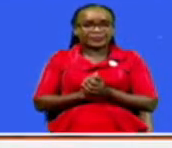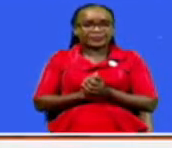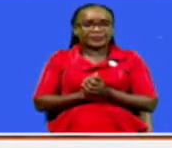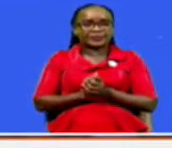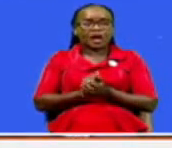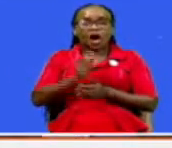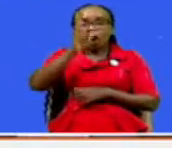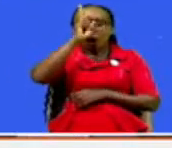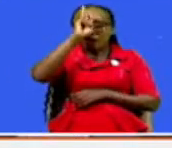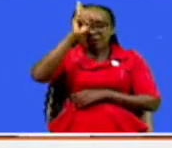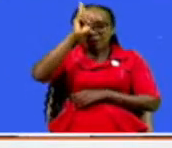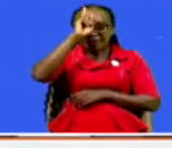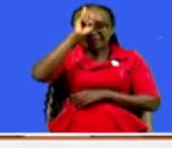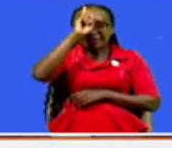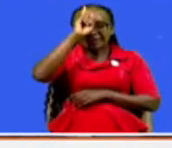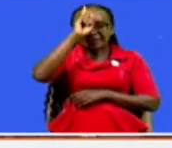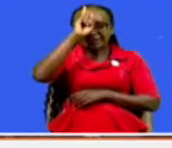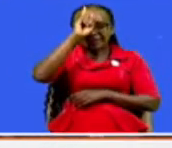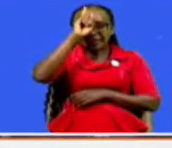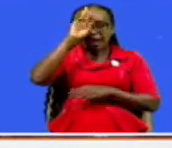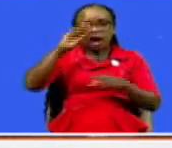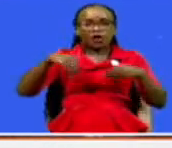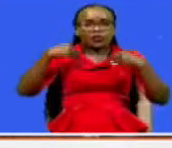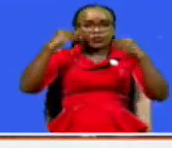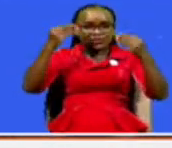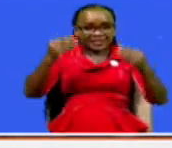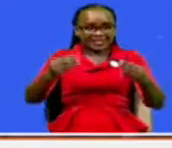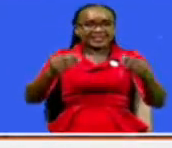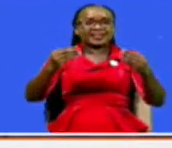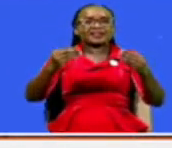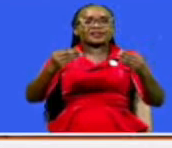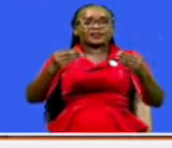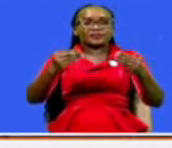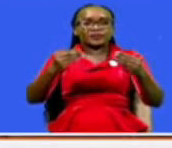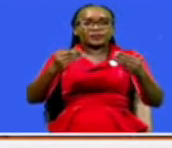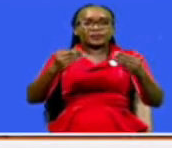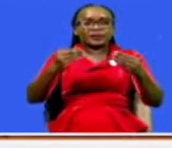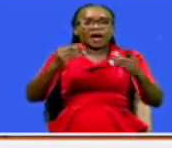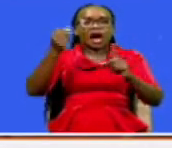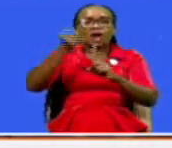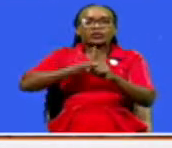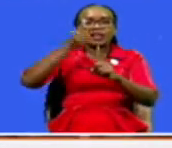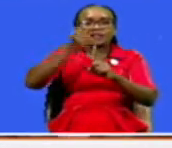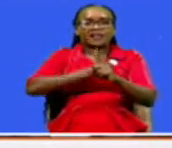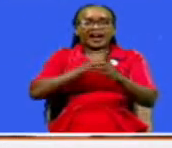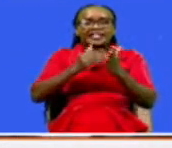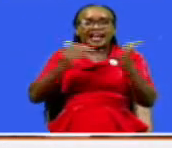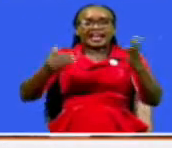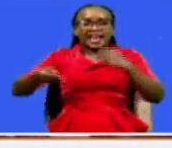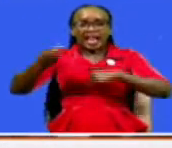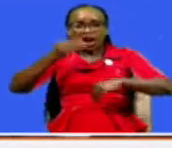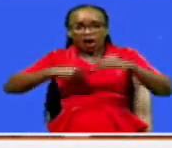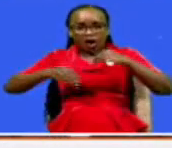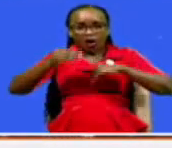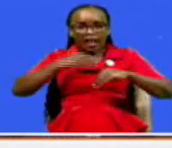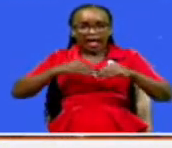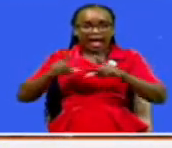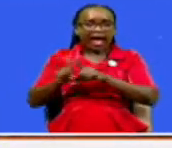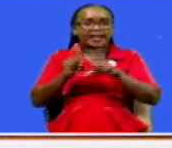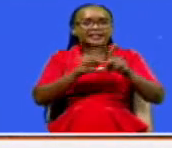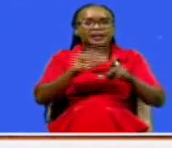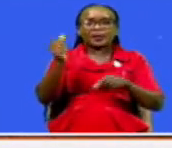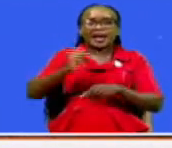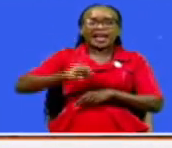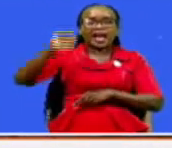of the police will give impetus to the fight against corruption and end the